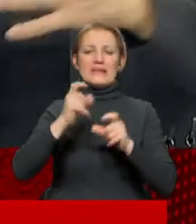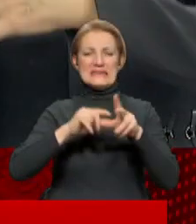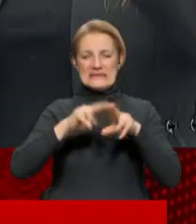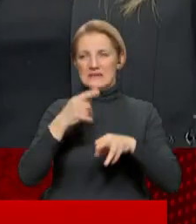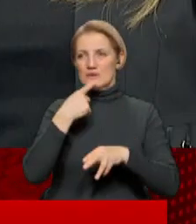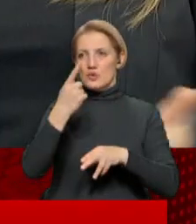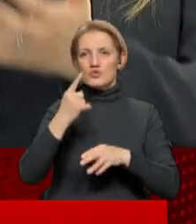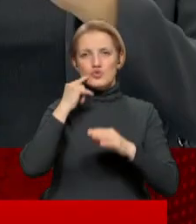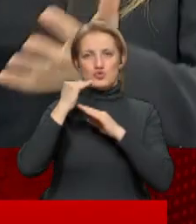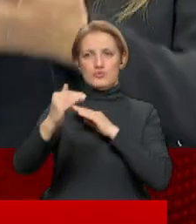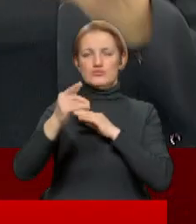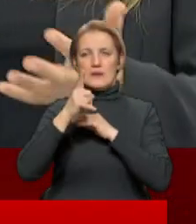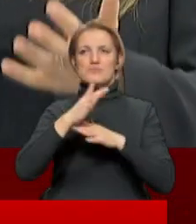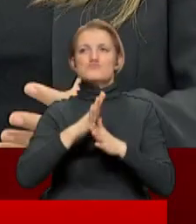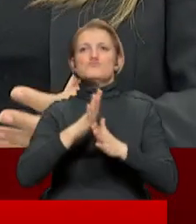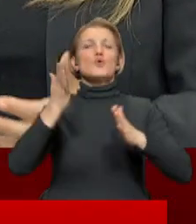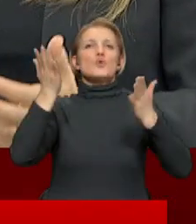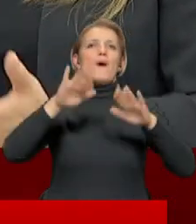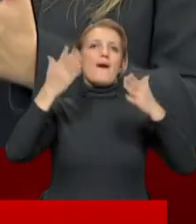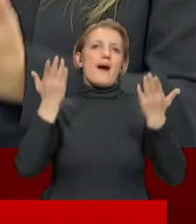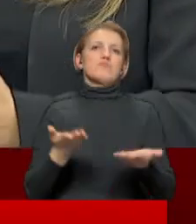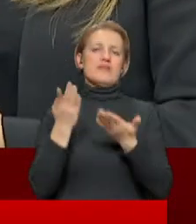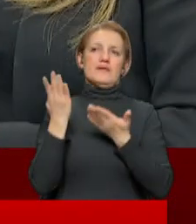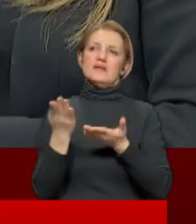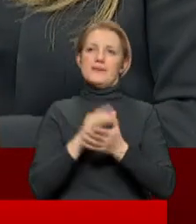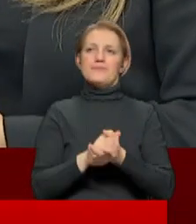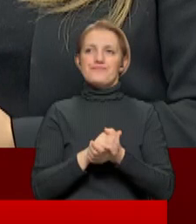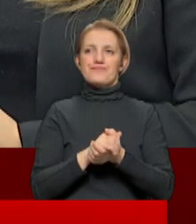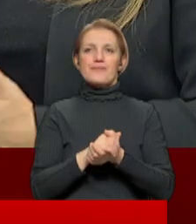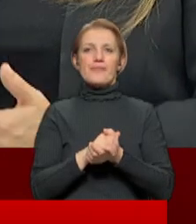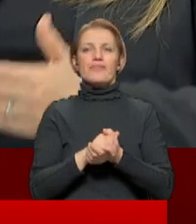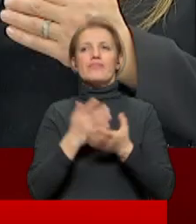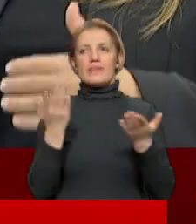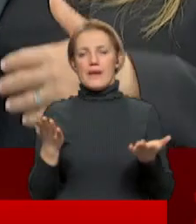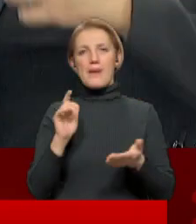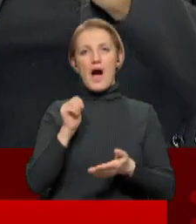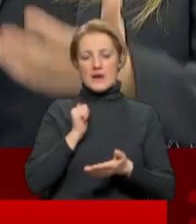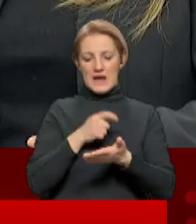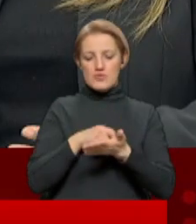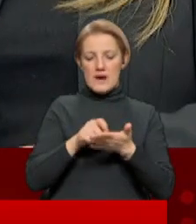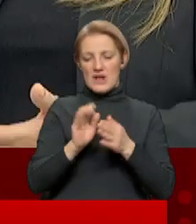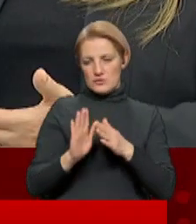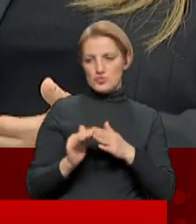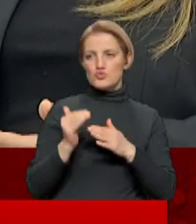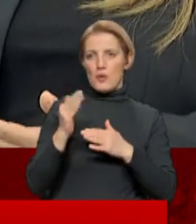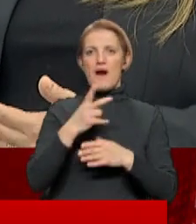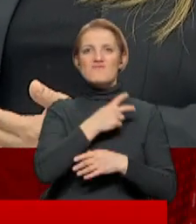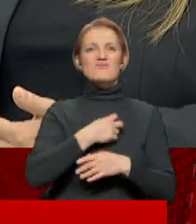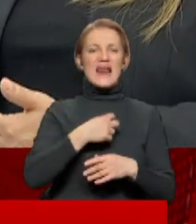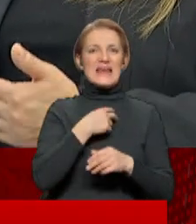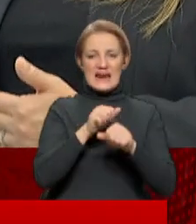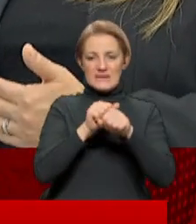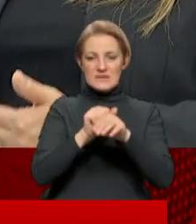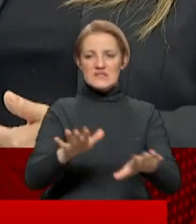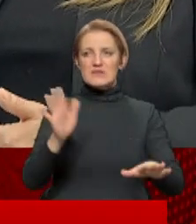sonra hani toplumsal bir büyük bir kabul gördüğü için de adım atmak zorunda kalıyorlar. Ama asgari ücretten sonra vergilendirme